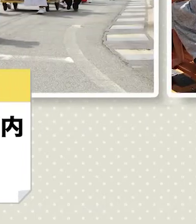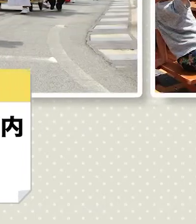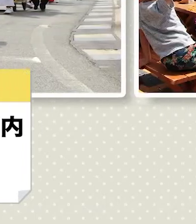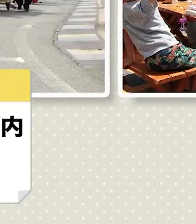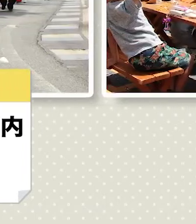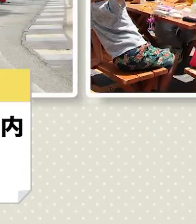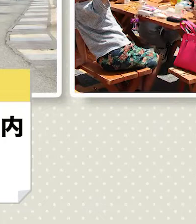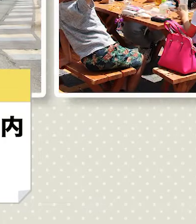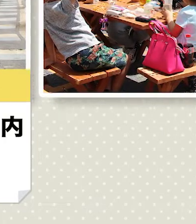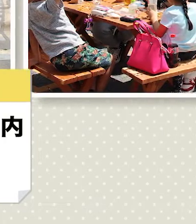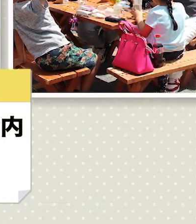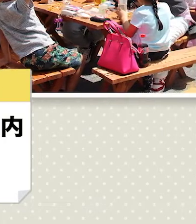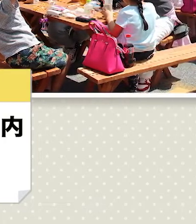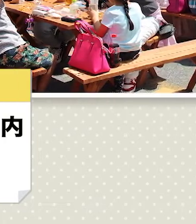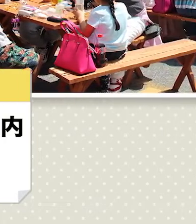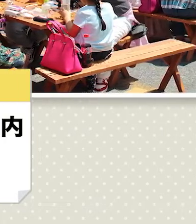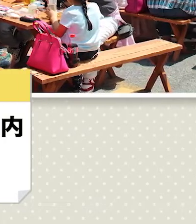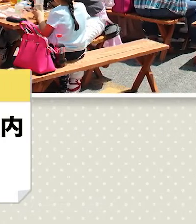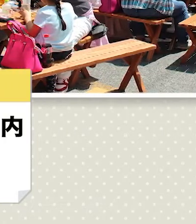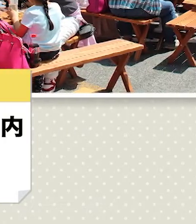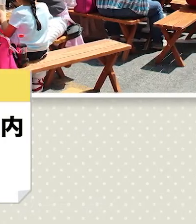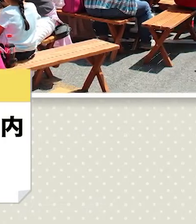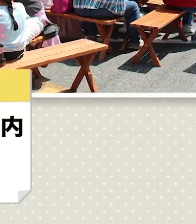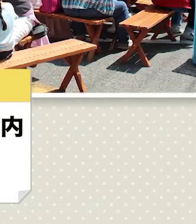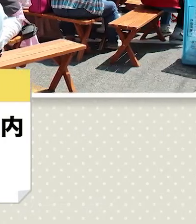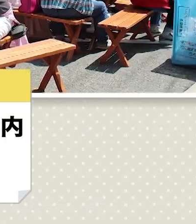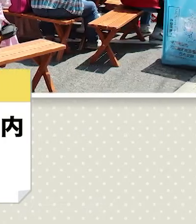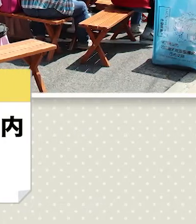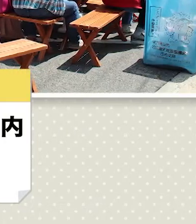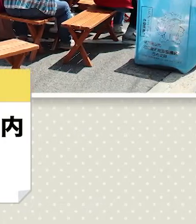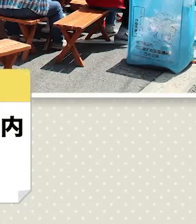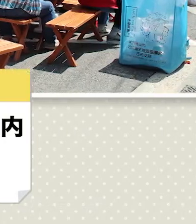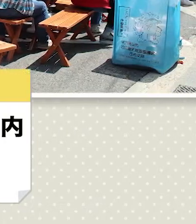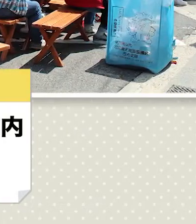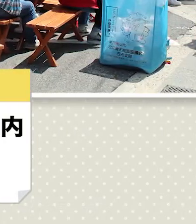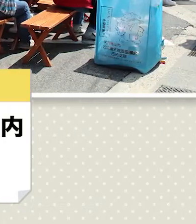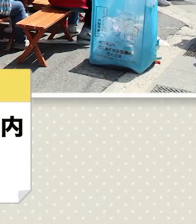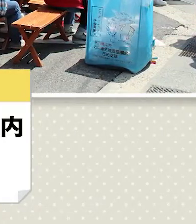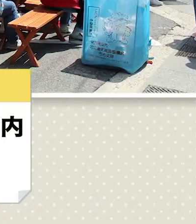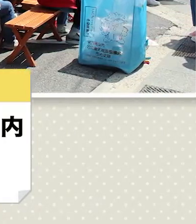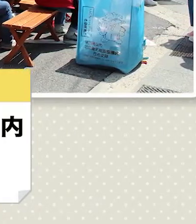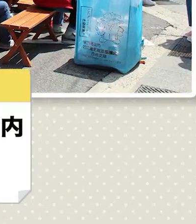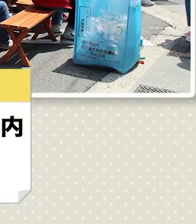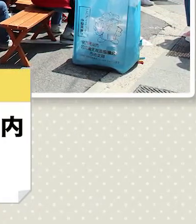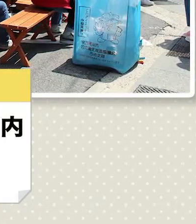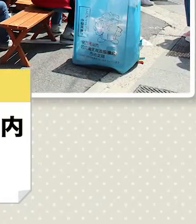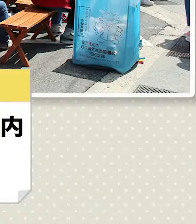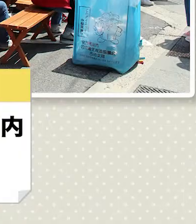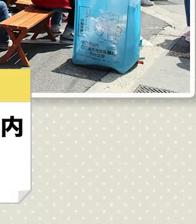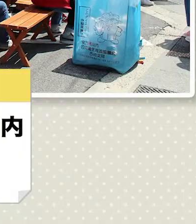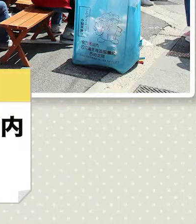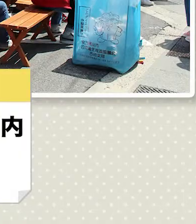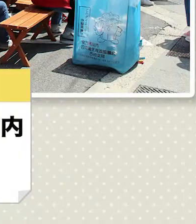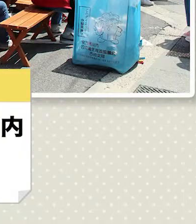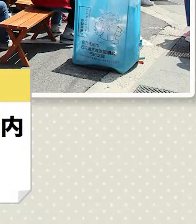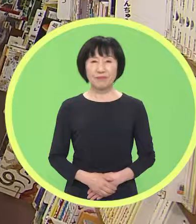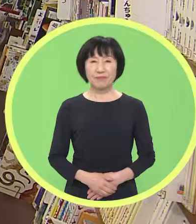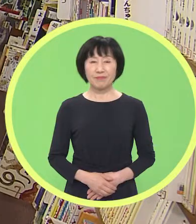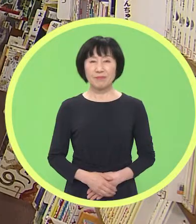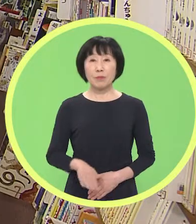ります。子ども歌舞伎では吉田中学校の子どもたちが役になりきって演じますよ。ぜひお越しください